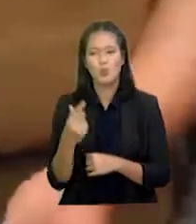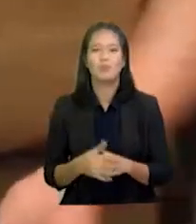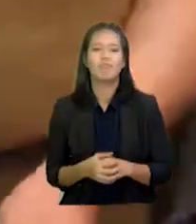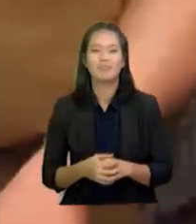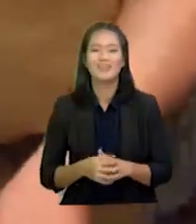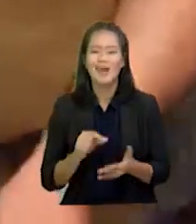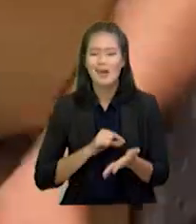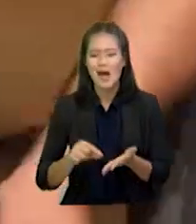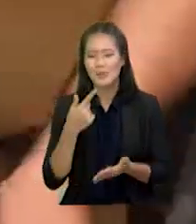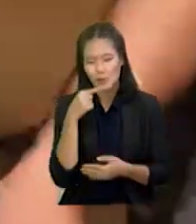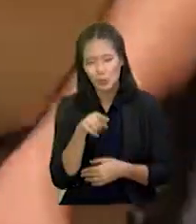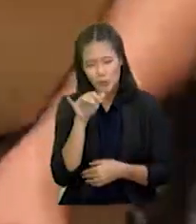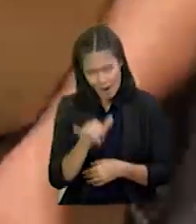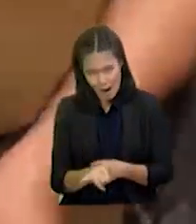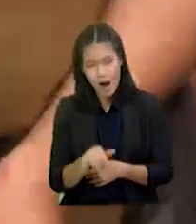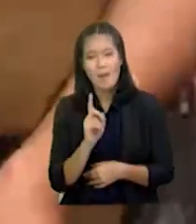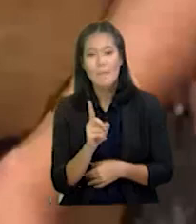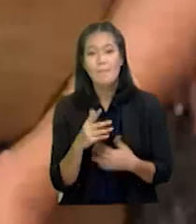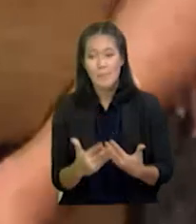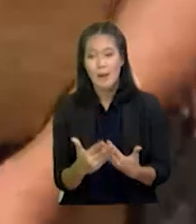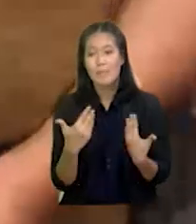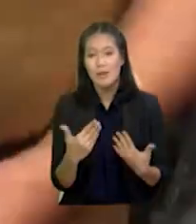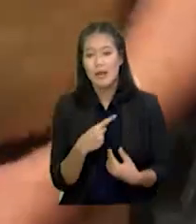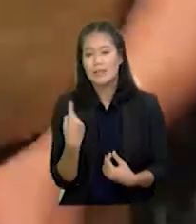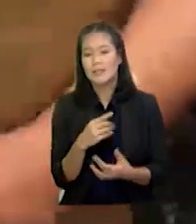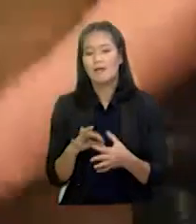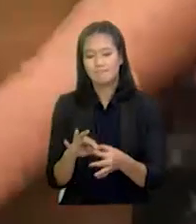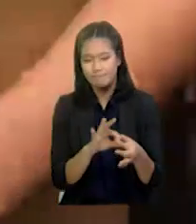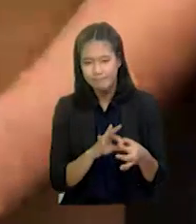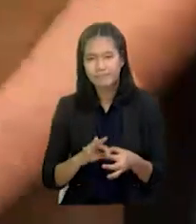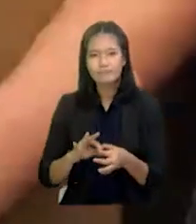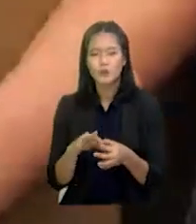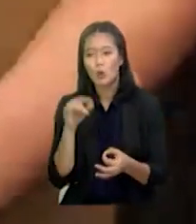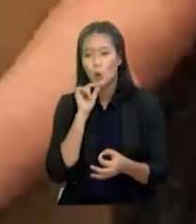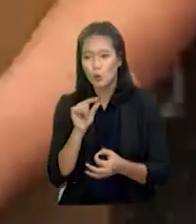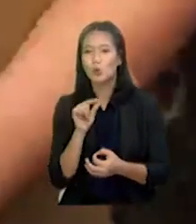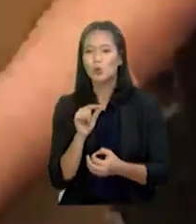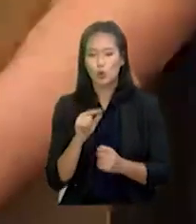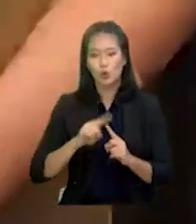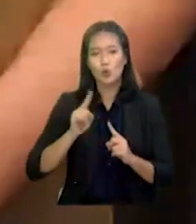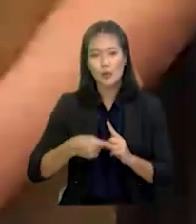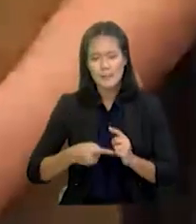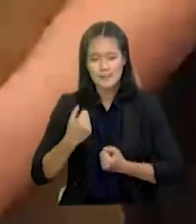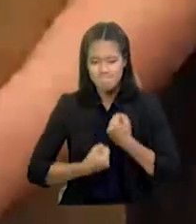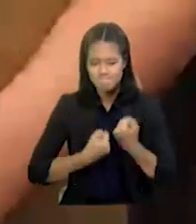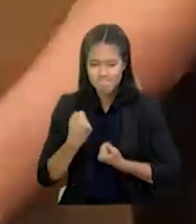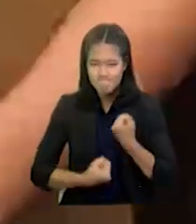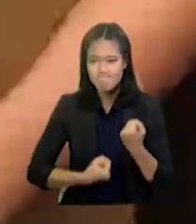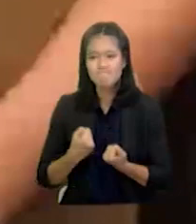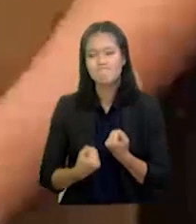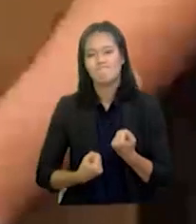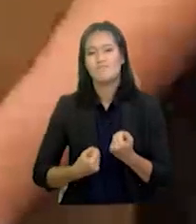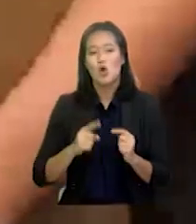itu, namun kan sebenarnya adalah bagaimana kita bisa bergotong royong dalam menjalankan tugas-tugas kepartaian, tugas-tugas